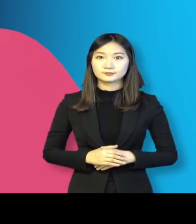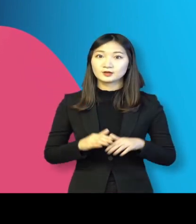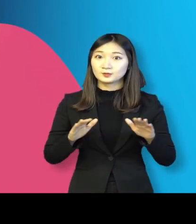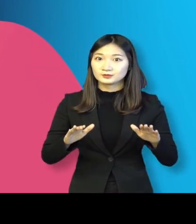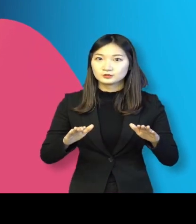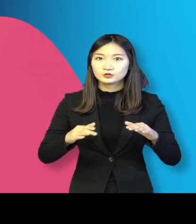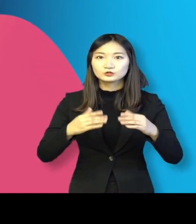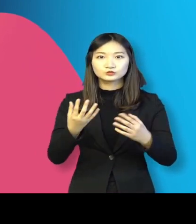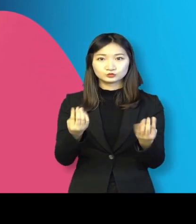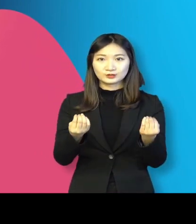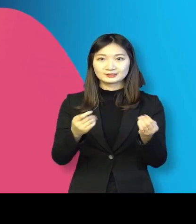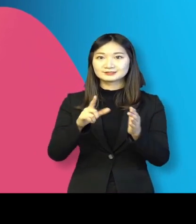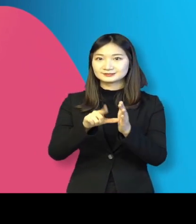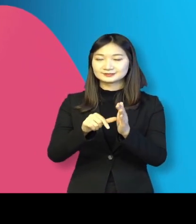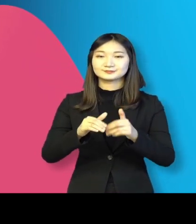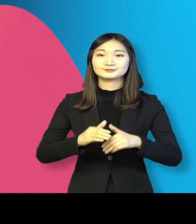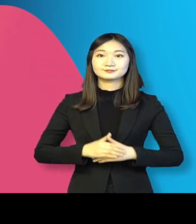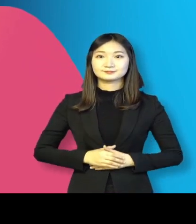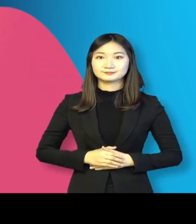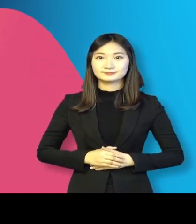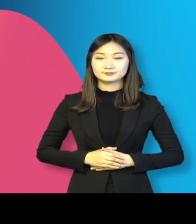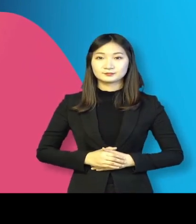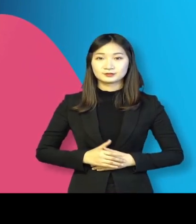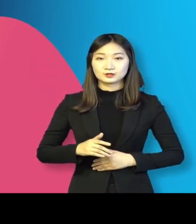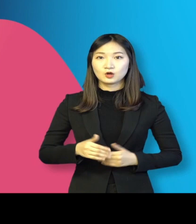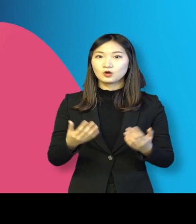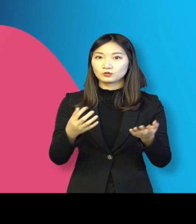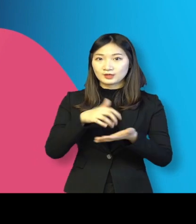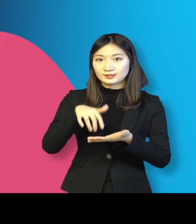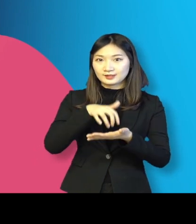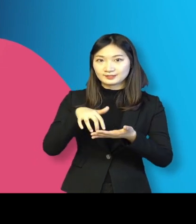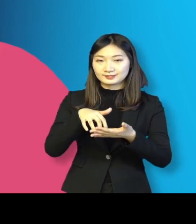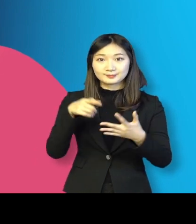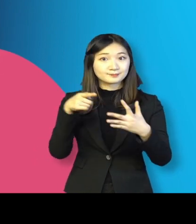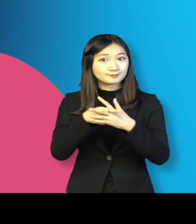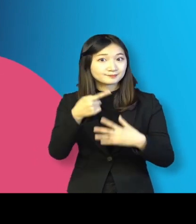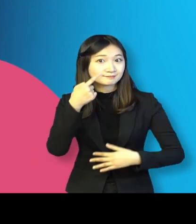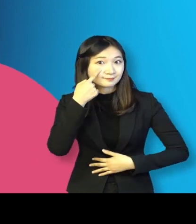이번에는 수학 시간입니다. 다음 수학식을 맞춰 볼까요?